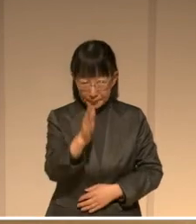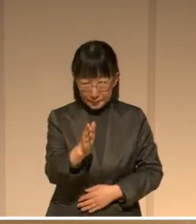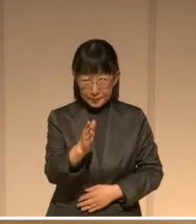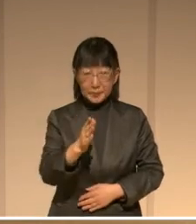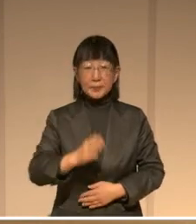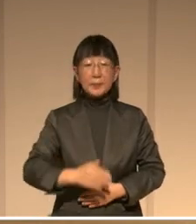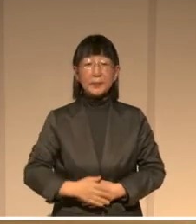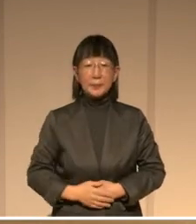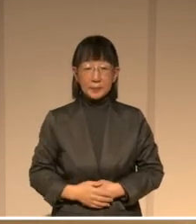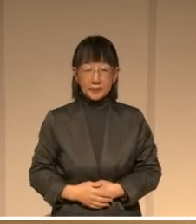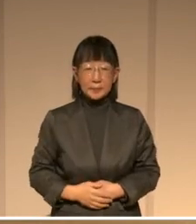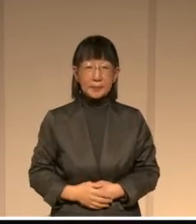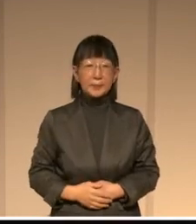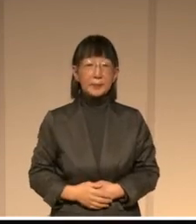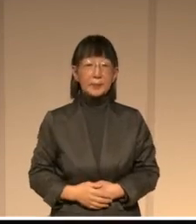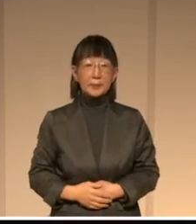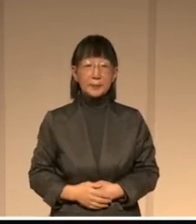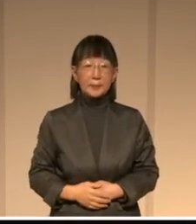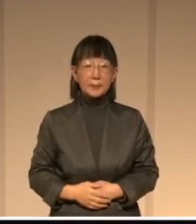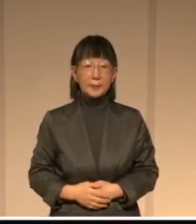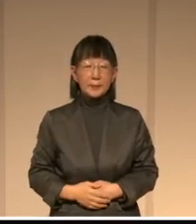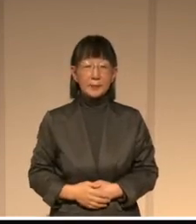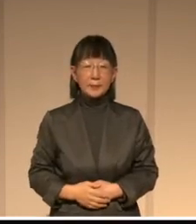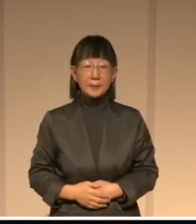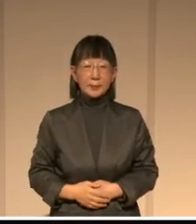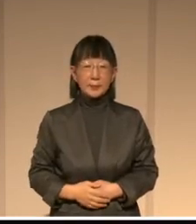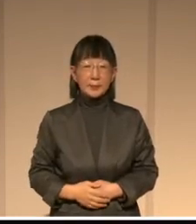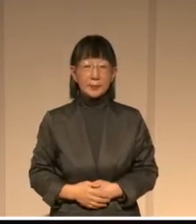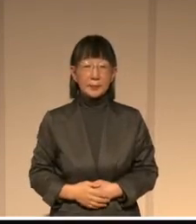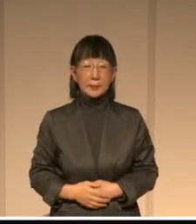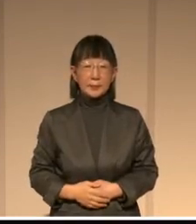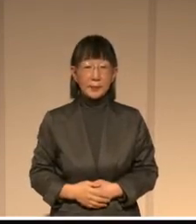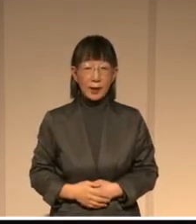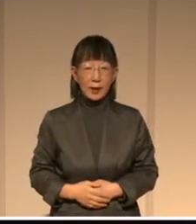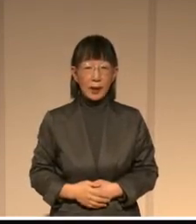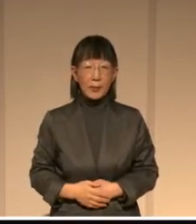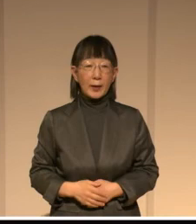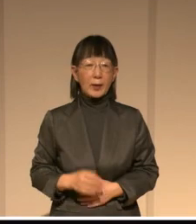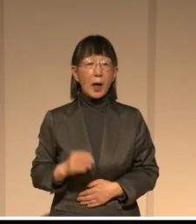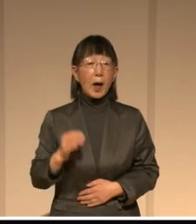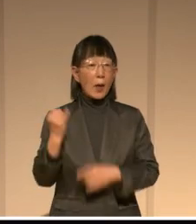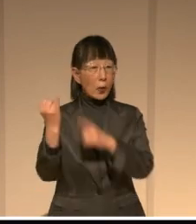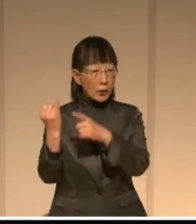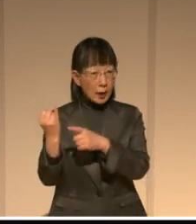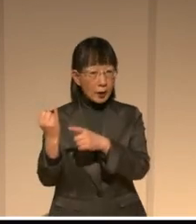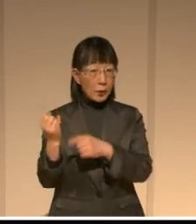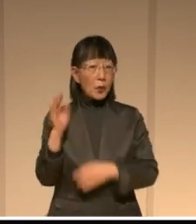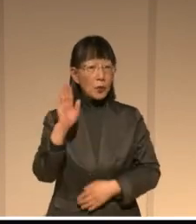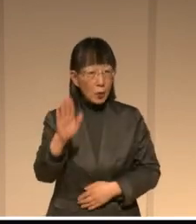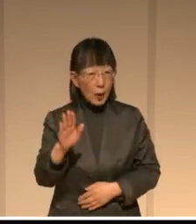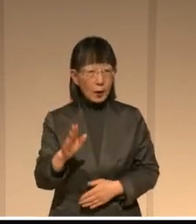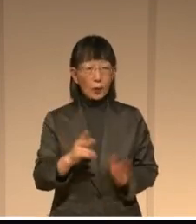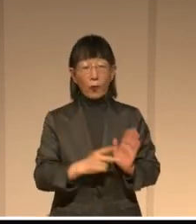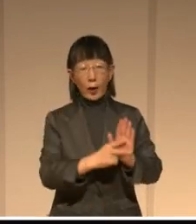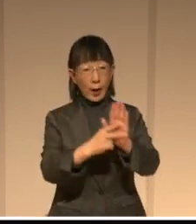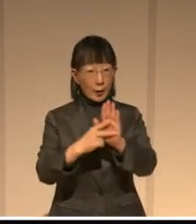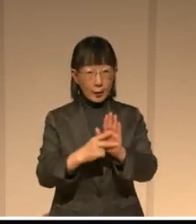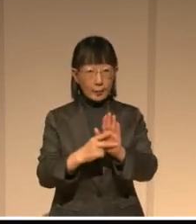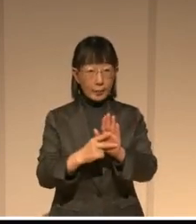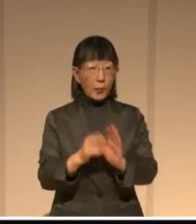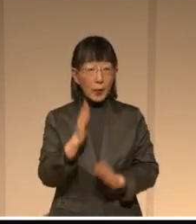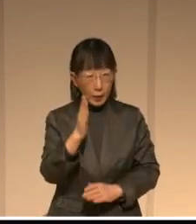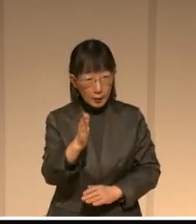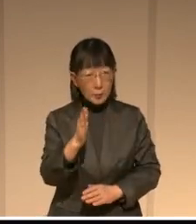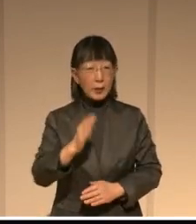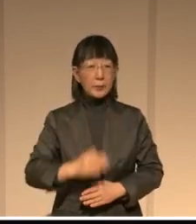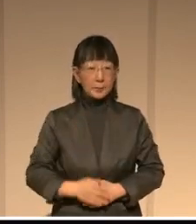はいケアは53にもまた準備をしていただきますということで